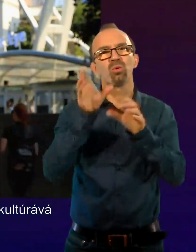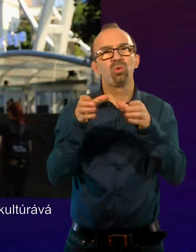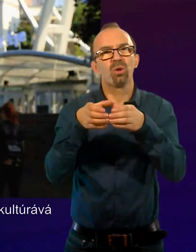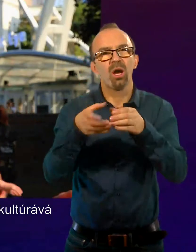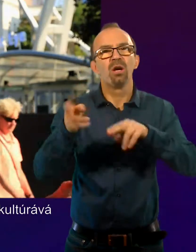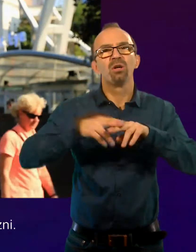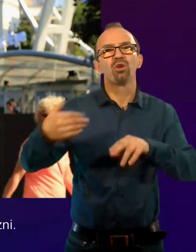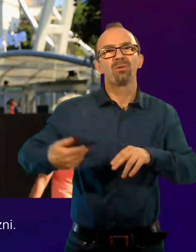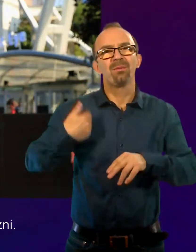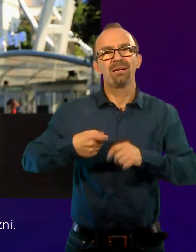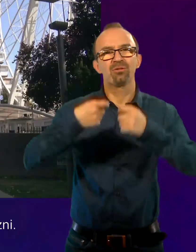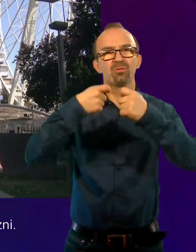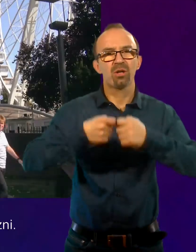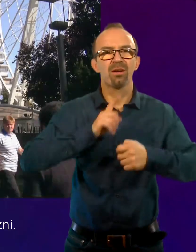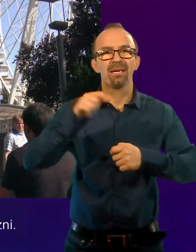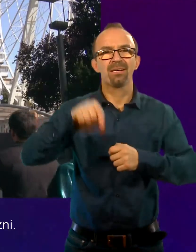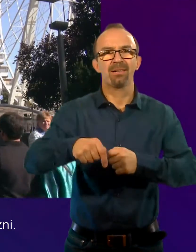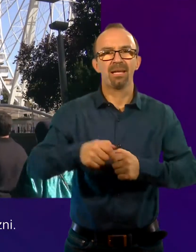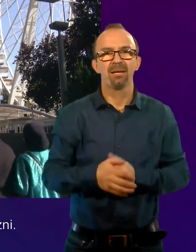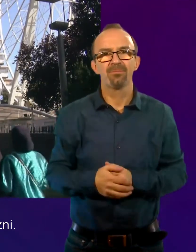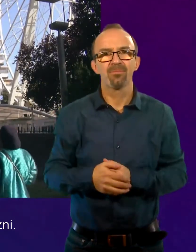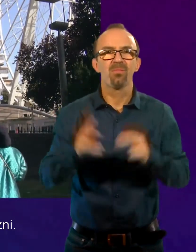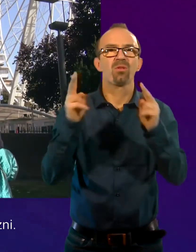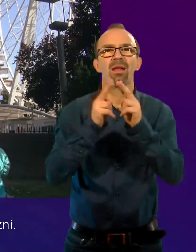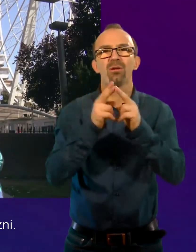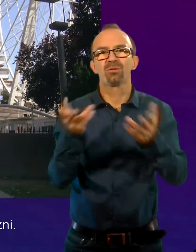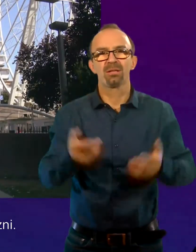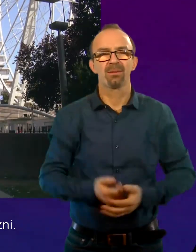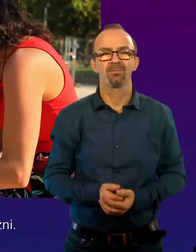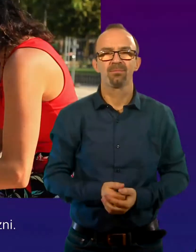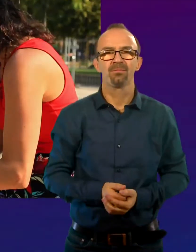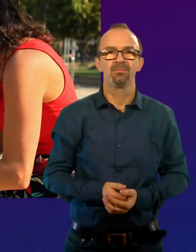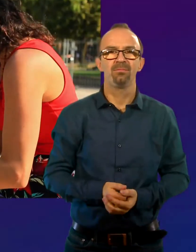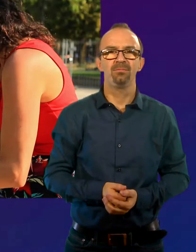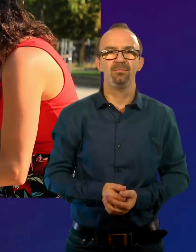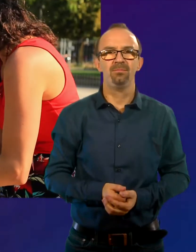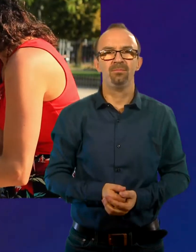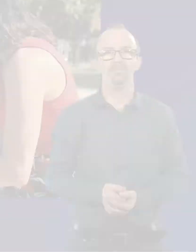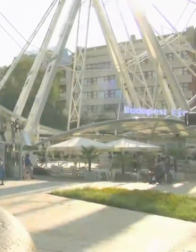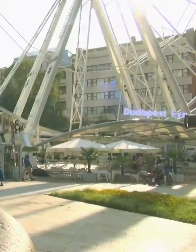magát, mert több gimnázium tagjai járnak ide találkozni.